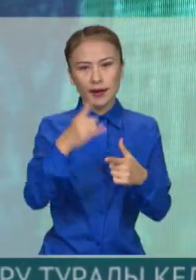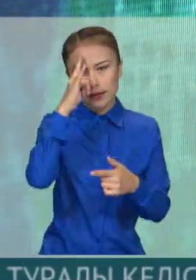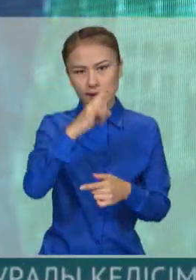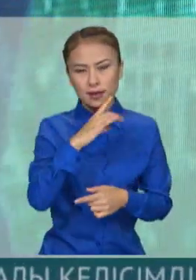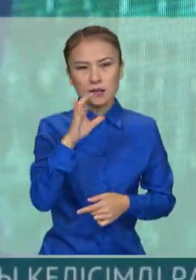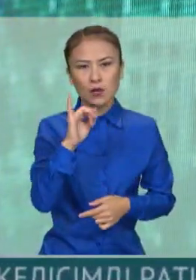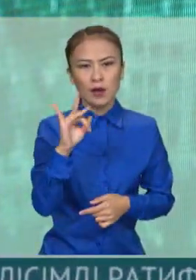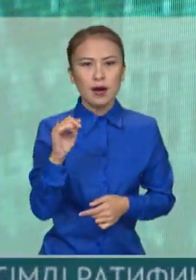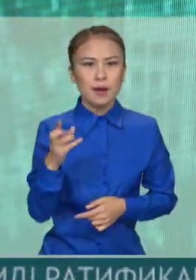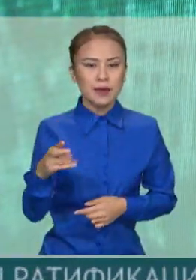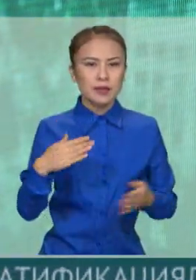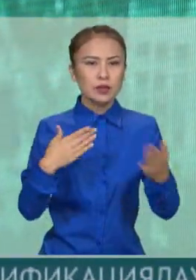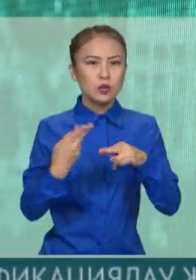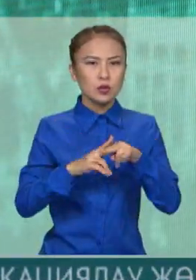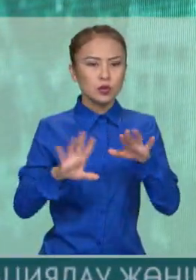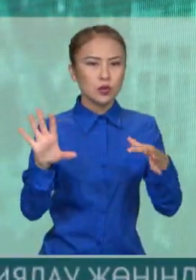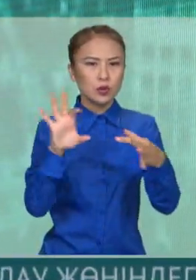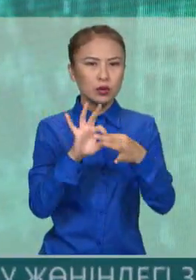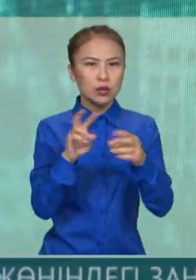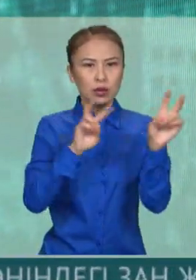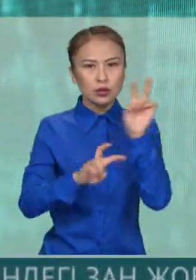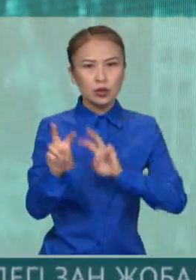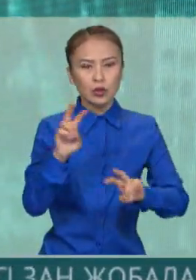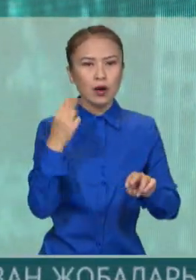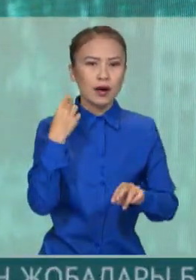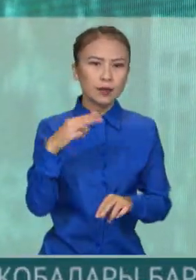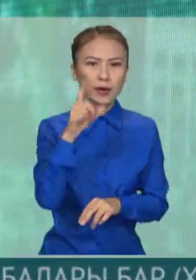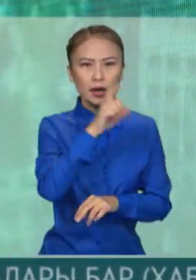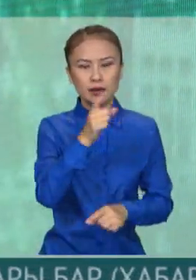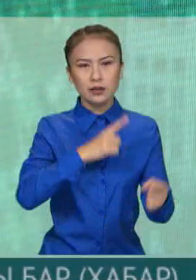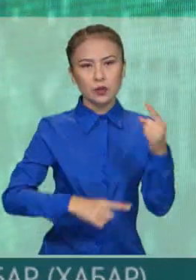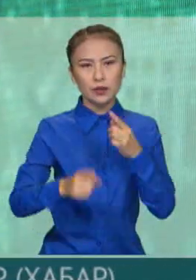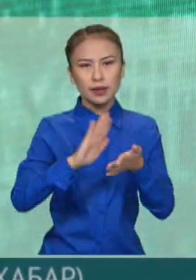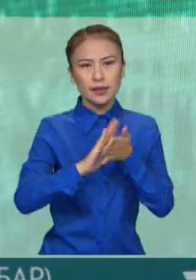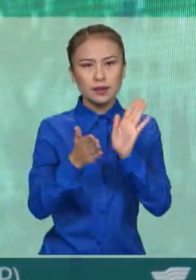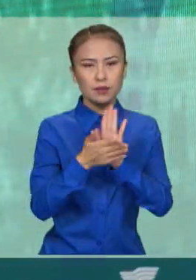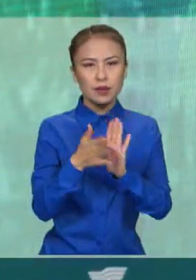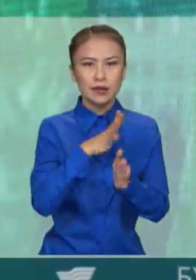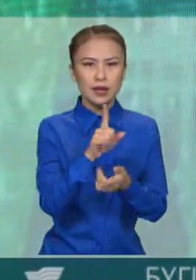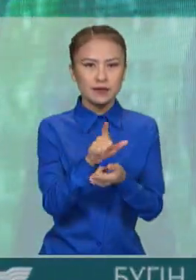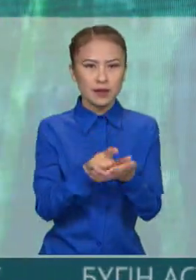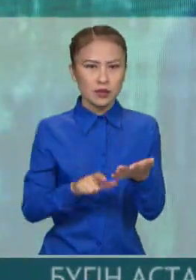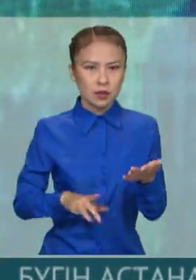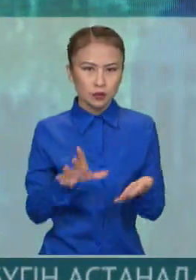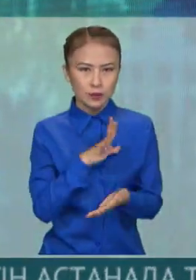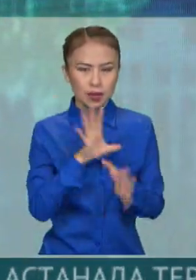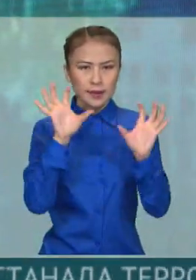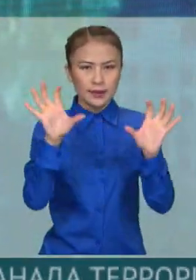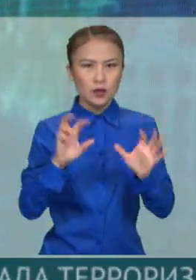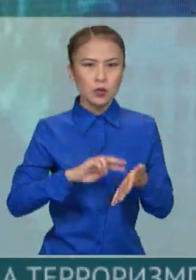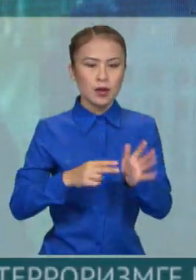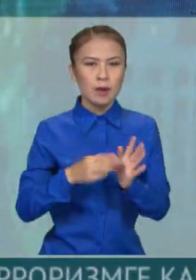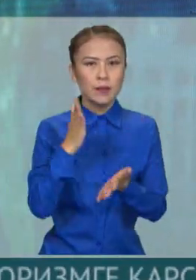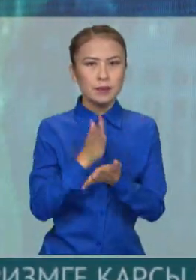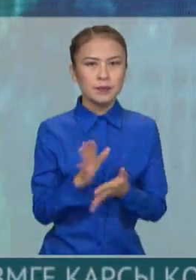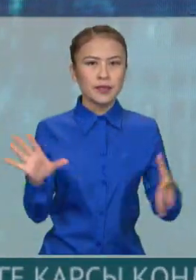арасында Қазақстан мен Сауд Арабиясы арасында іздеуде жүрген және сотталған адамдарды қайтару туралы келісімді ратификациялау жөніндегі заң